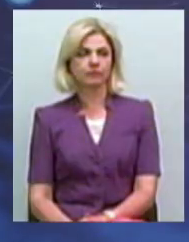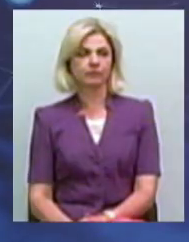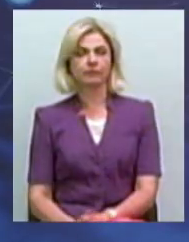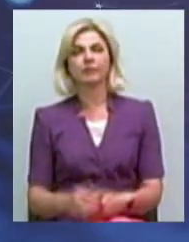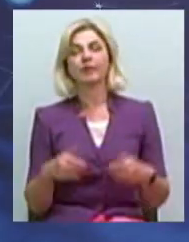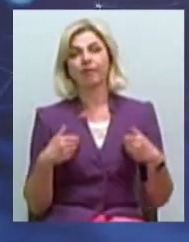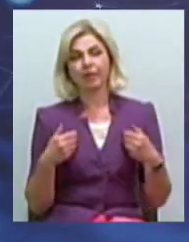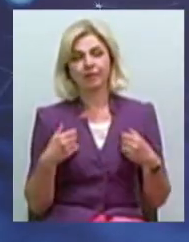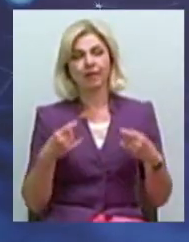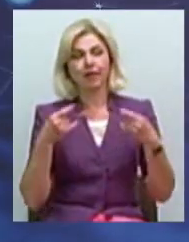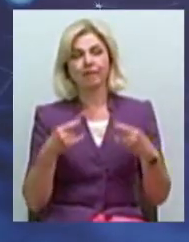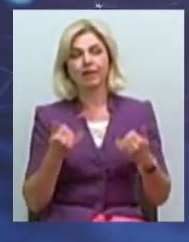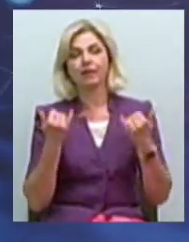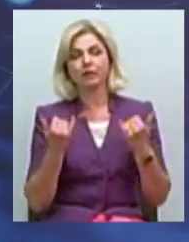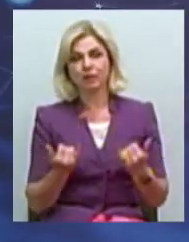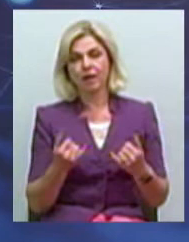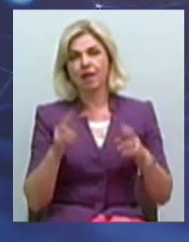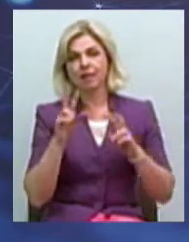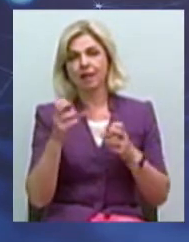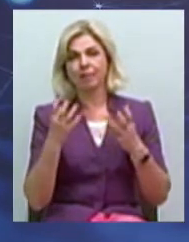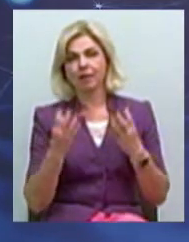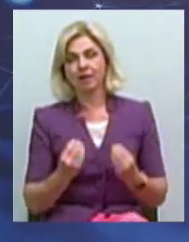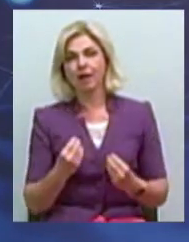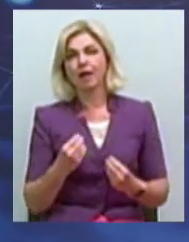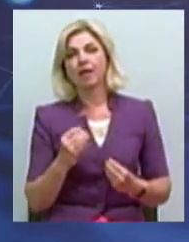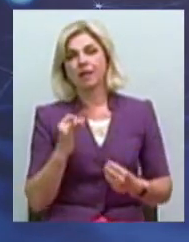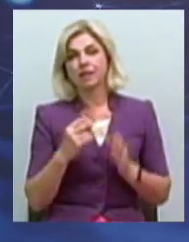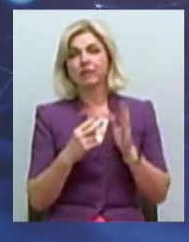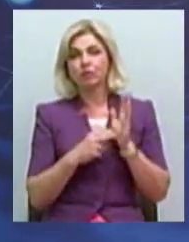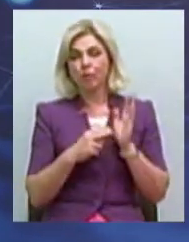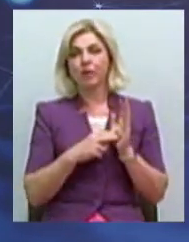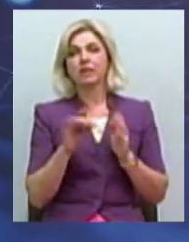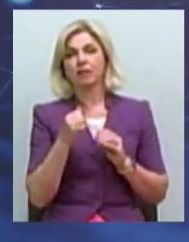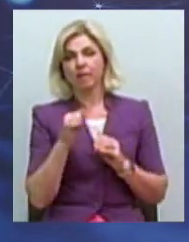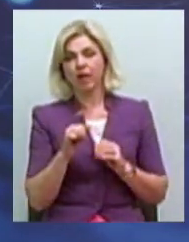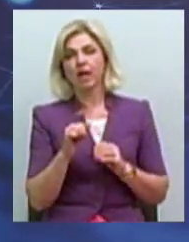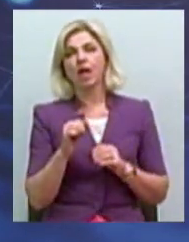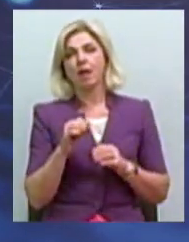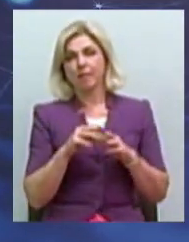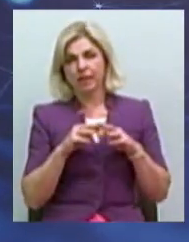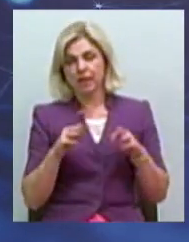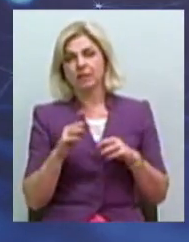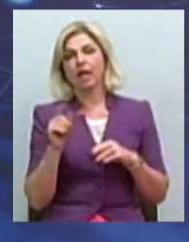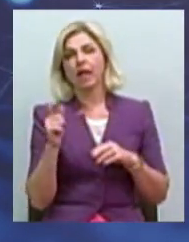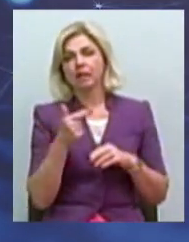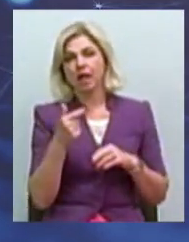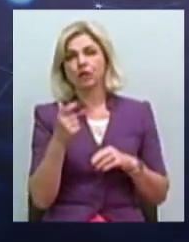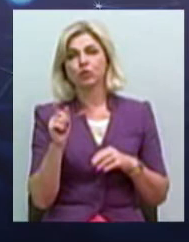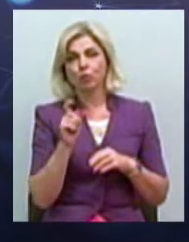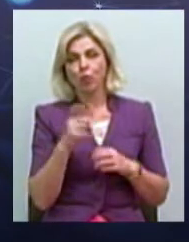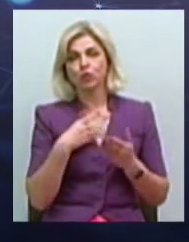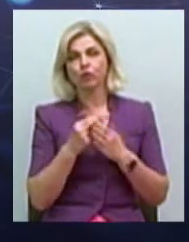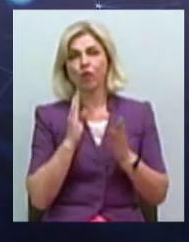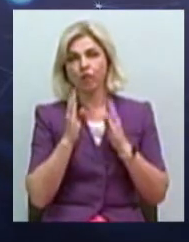Вітаю в прямому ефірі. Тема дня. Я Федір Бондар. 7 серпня віце-прем'єр-міністр України Геннадій Зубко на своїй сторінці у Фейсбук продемонстрував